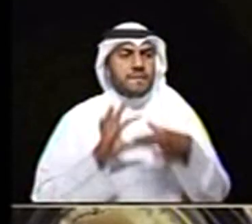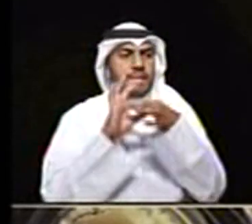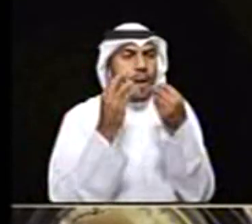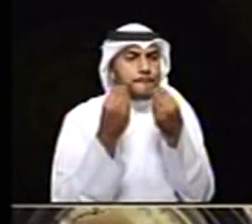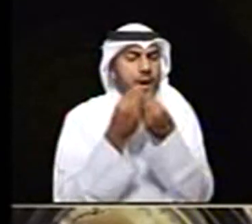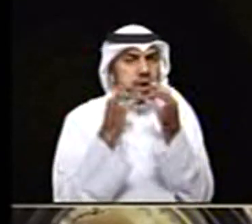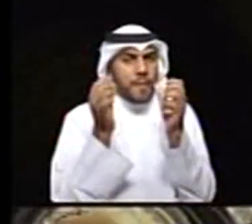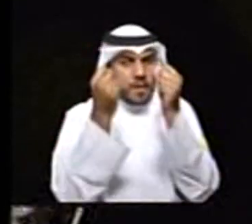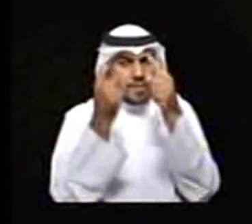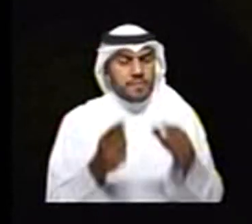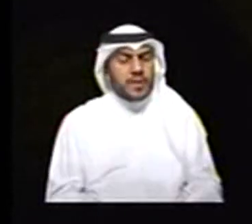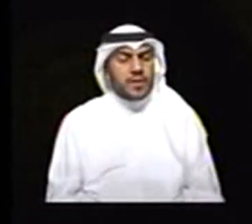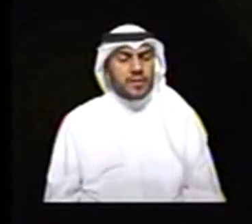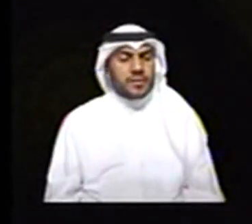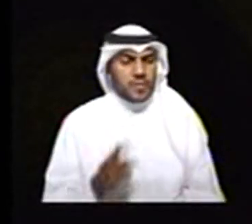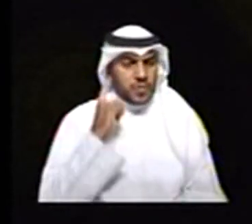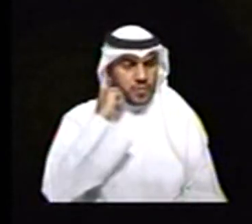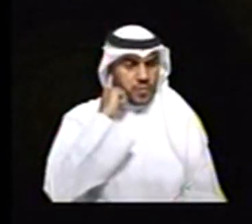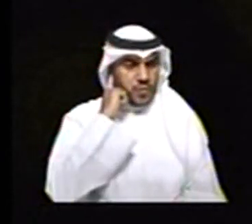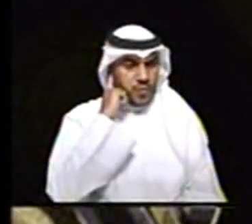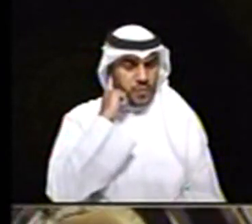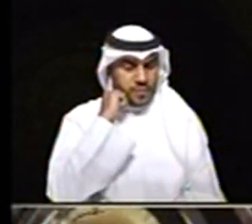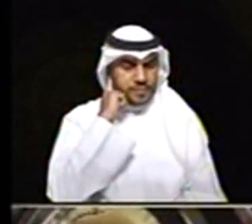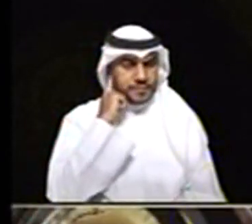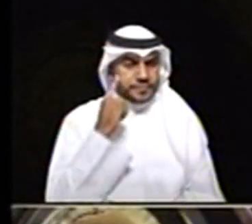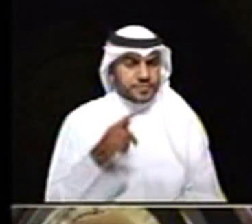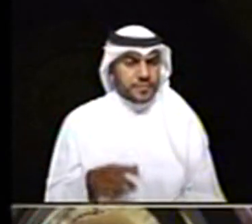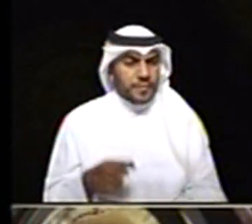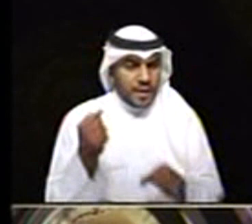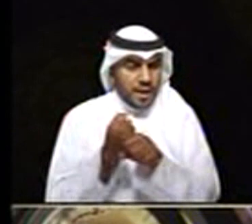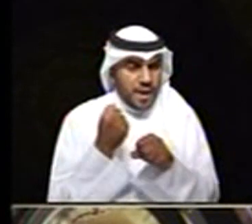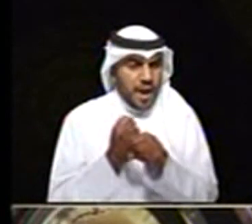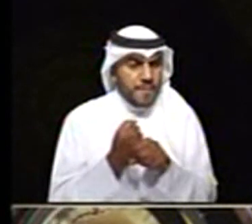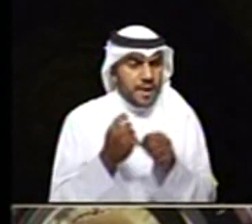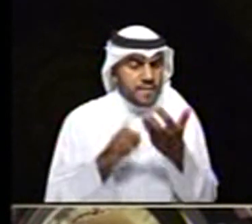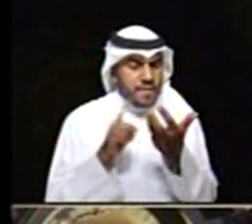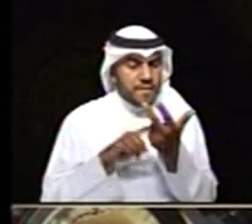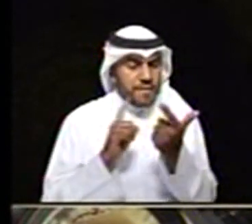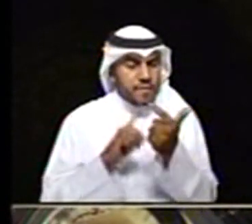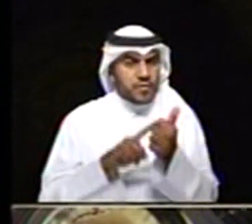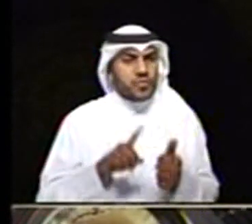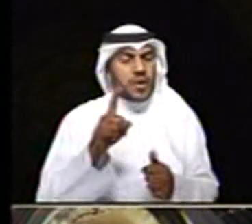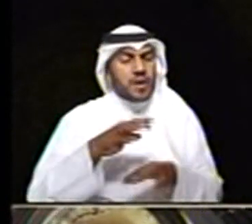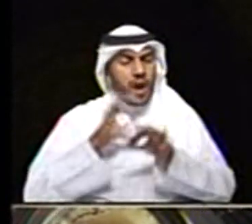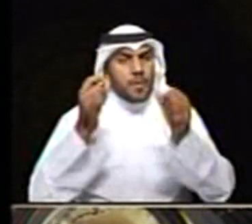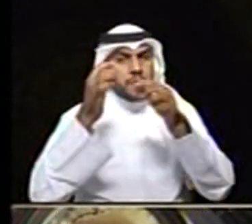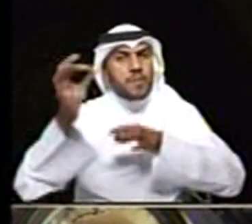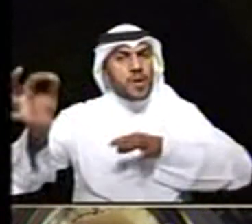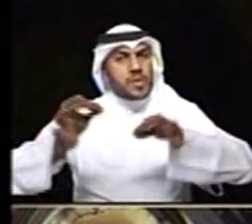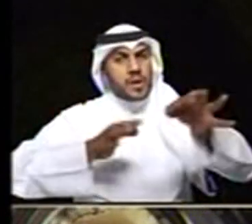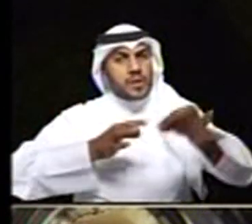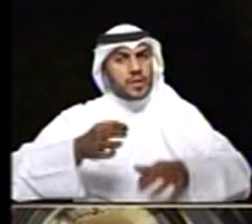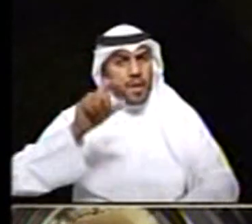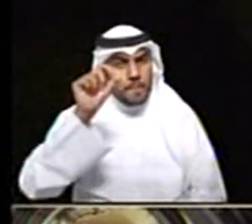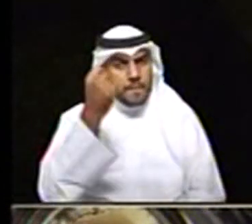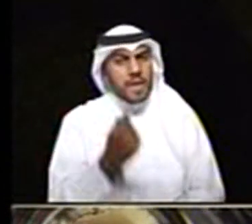كامل وشامل بين الجهات، وكذلك متابعة لتنفيذ هذه الخطة. ونحن الآن يعني